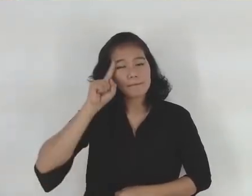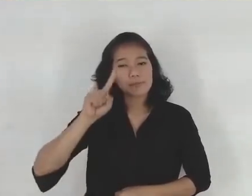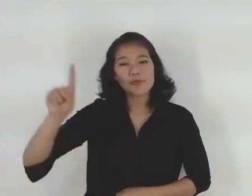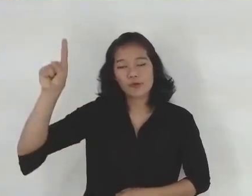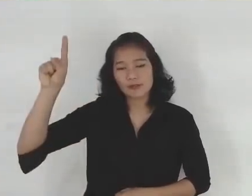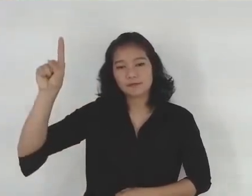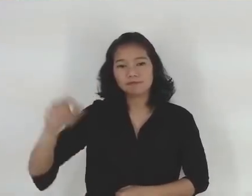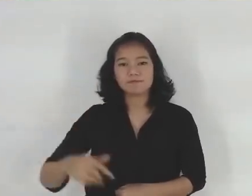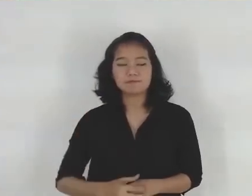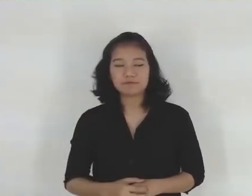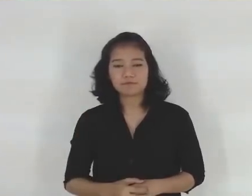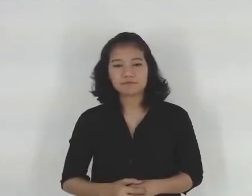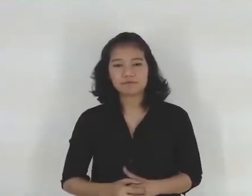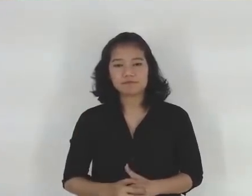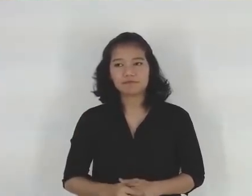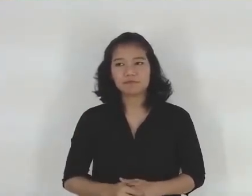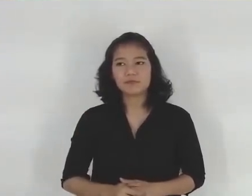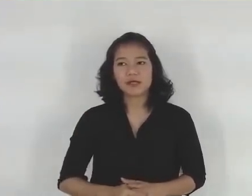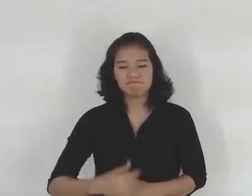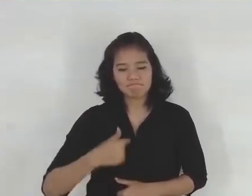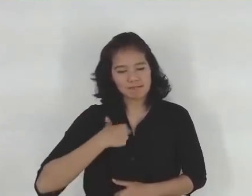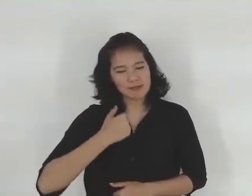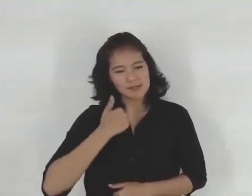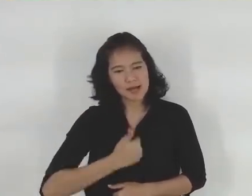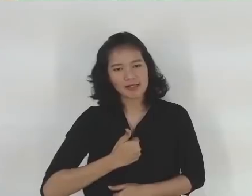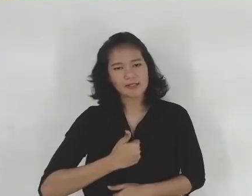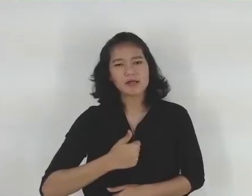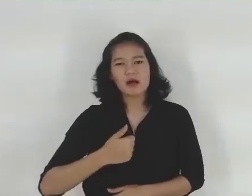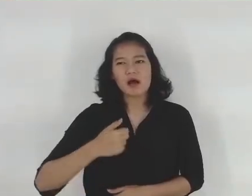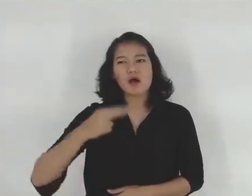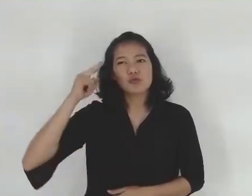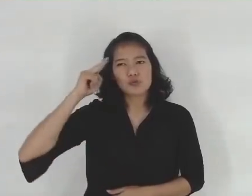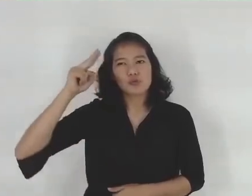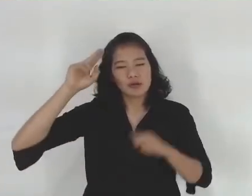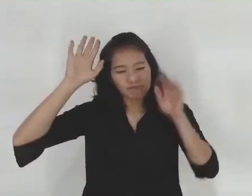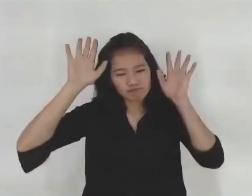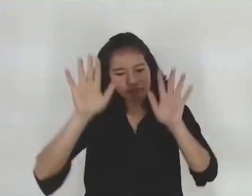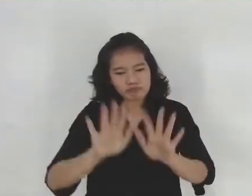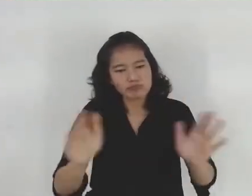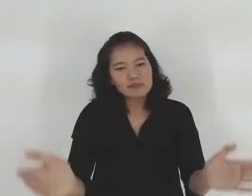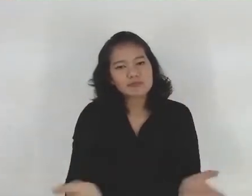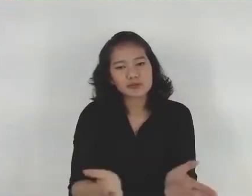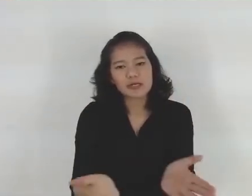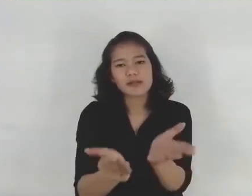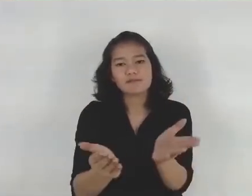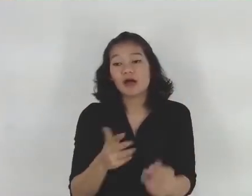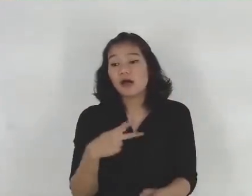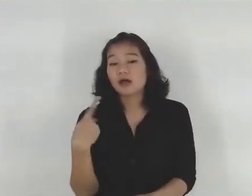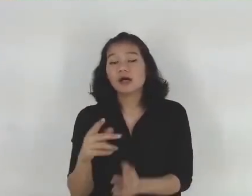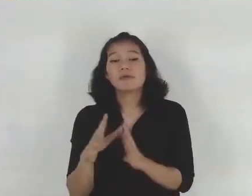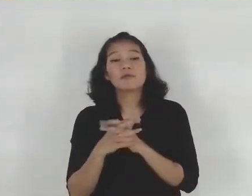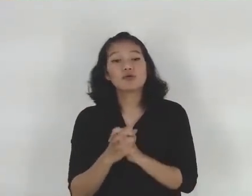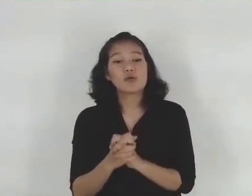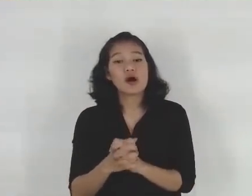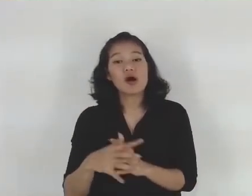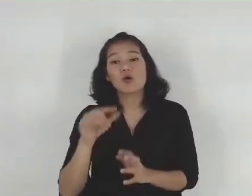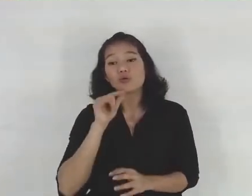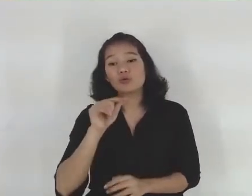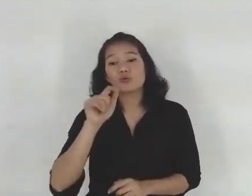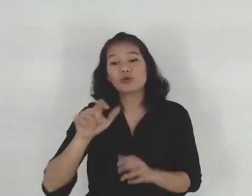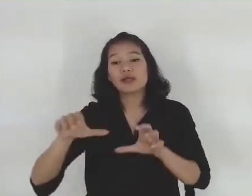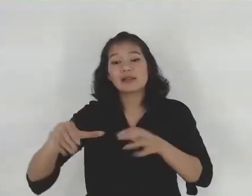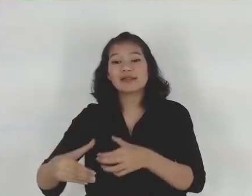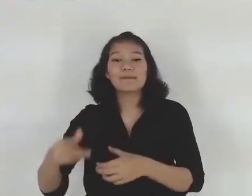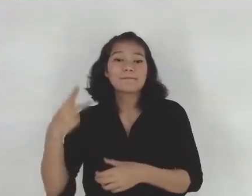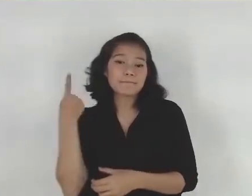engkau saja dan yakin bahwa engkau akan memulihkan Mereka kami juga berdoa bagi para